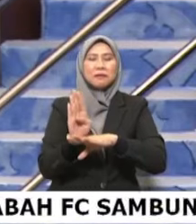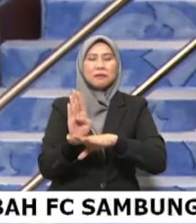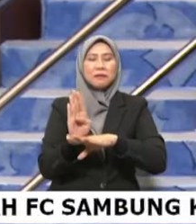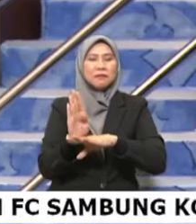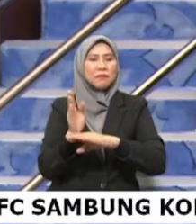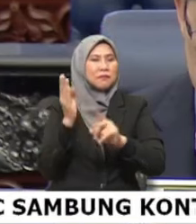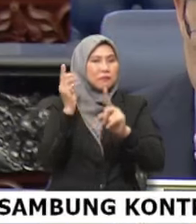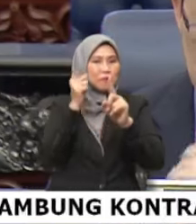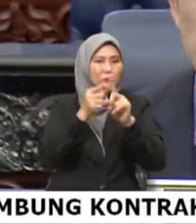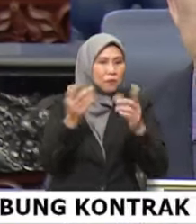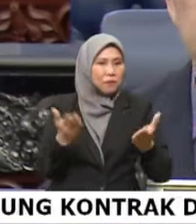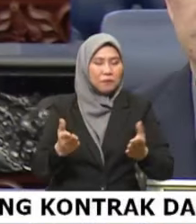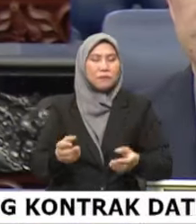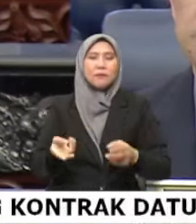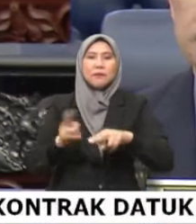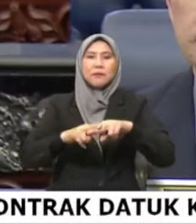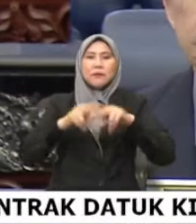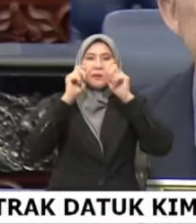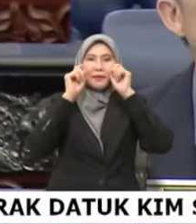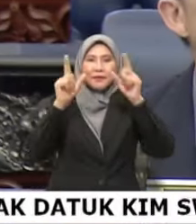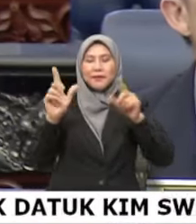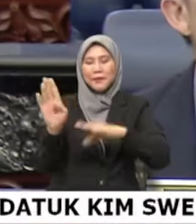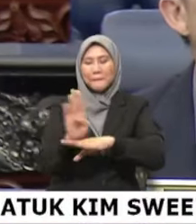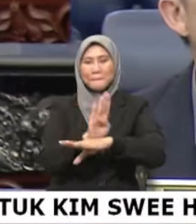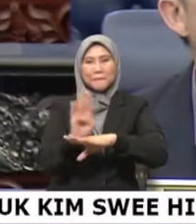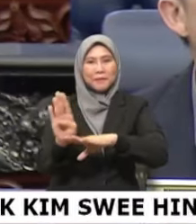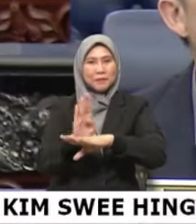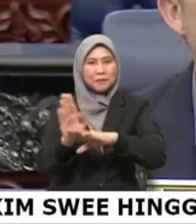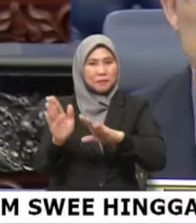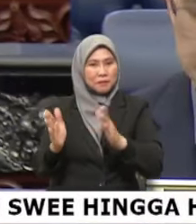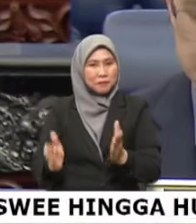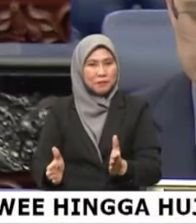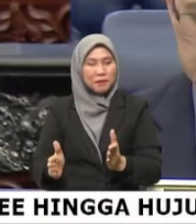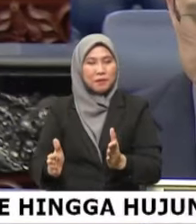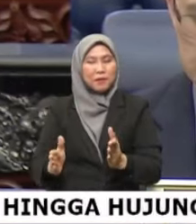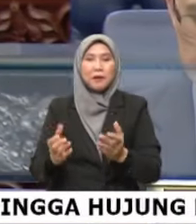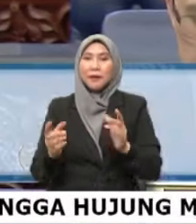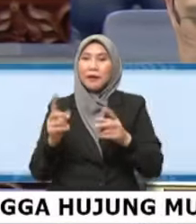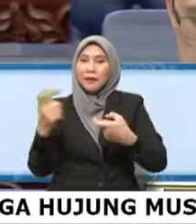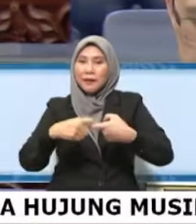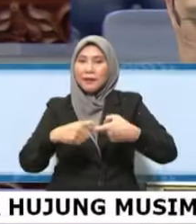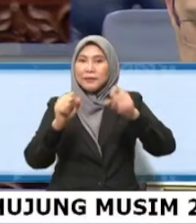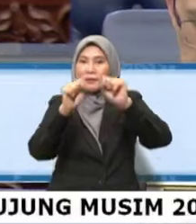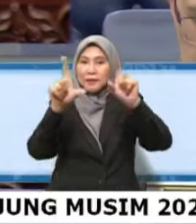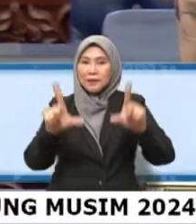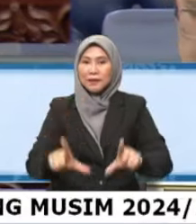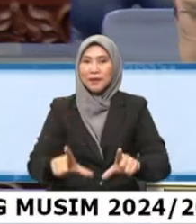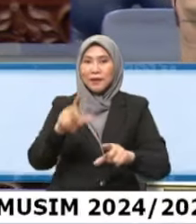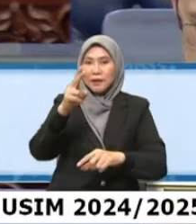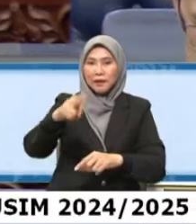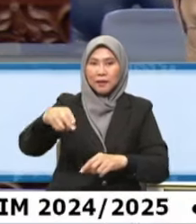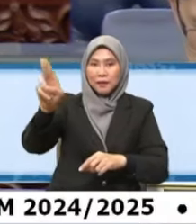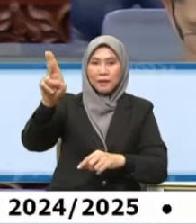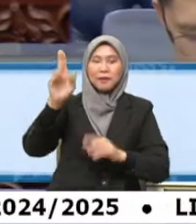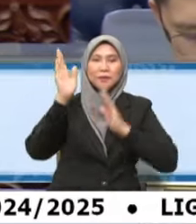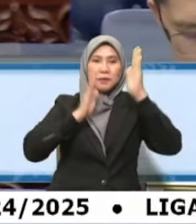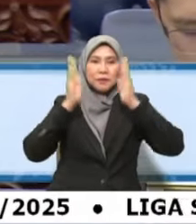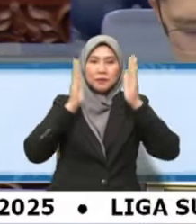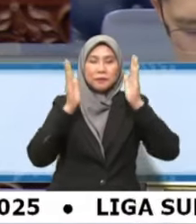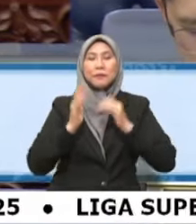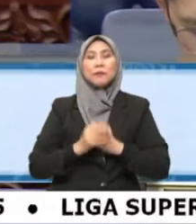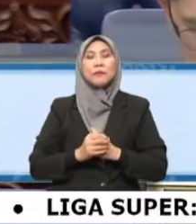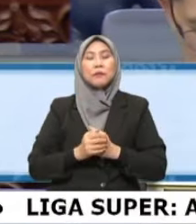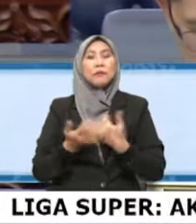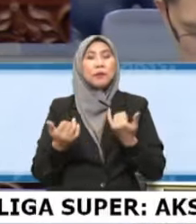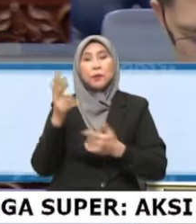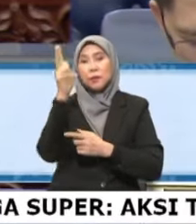termasuk meningkatkan kesedaran pengusaha-pengusaha mengenai pensijilan halal Malaysia. Dalam hal ini, kerajaan